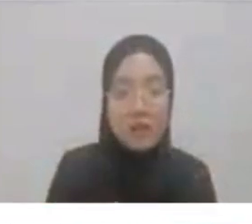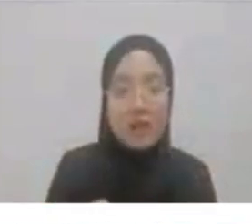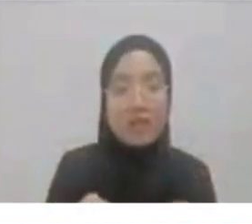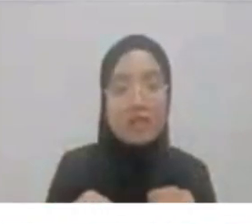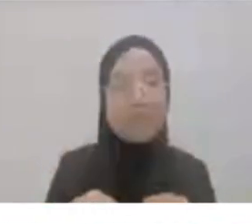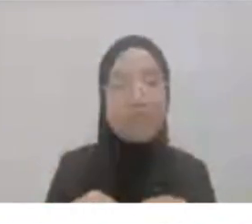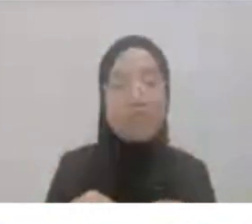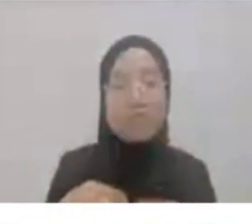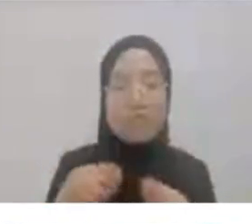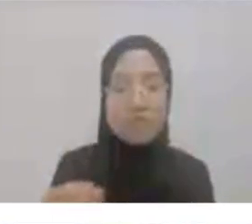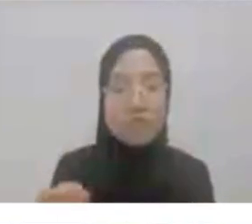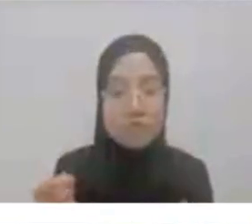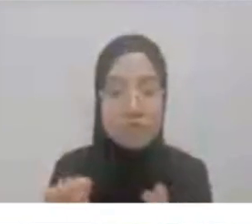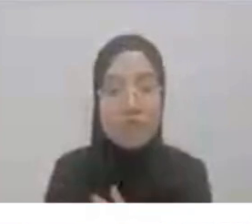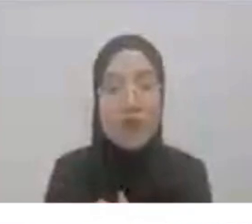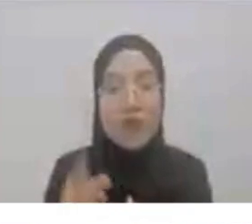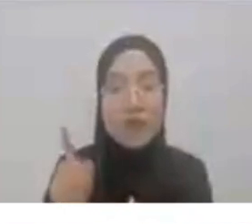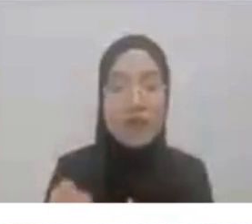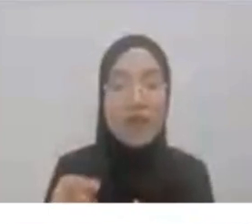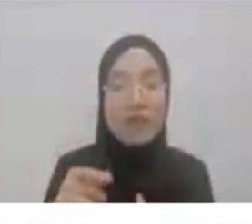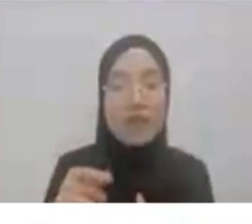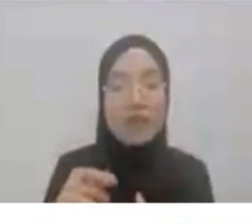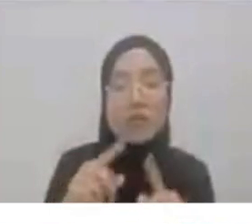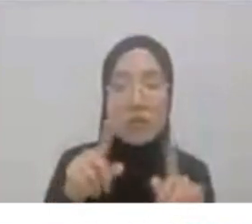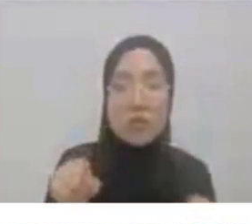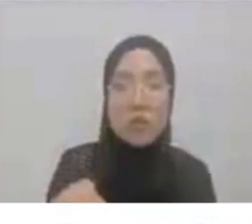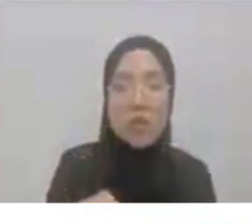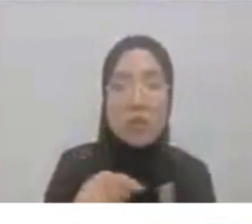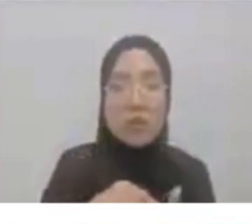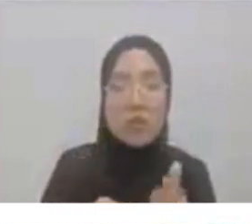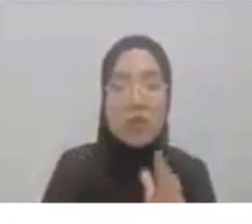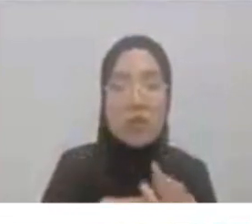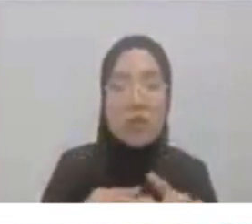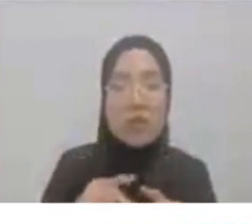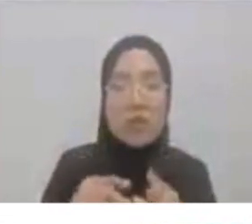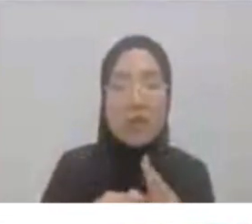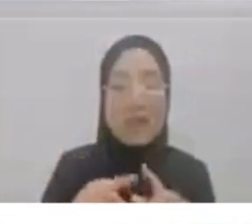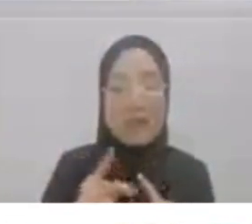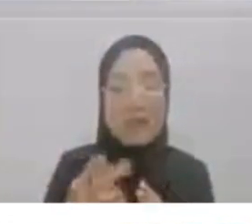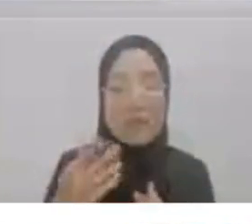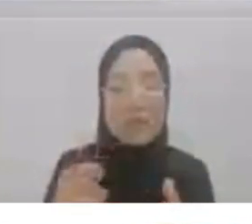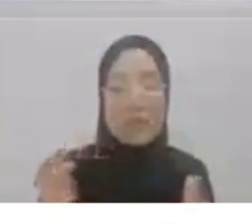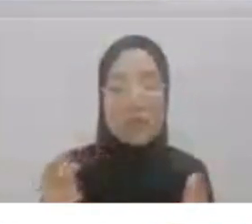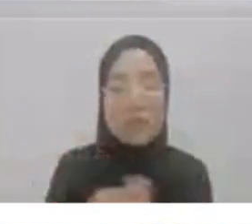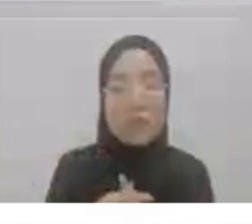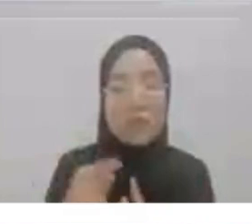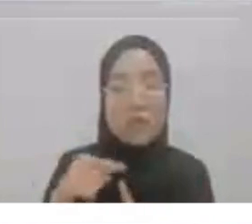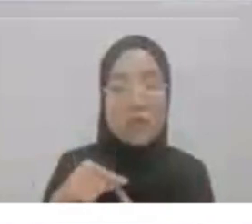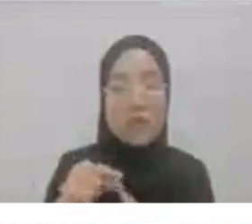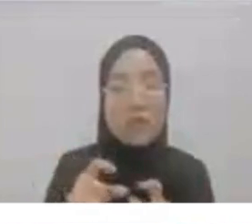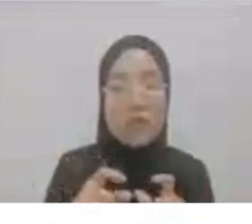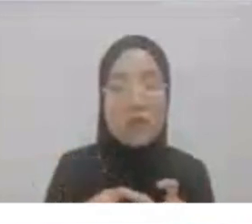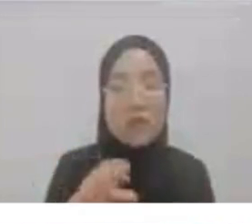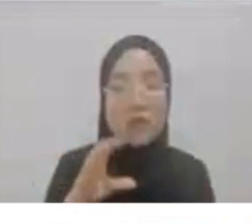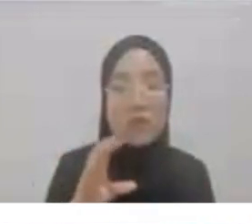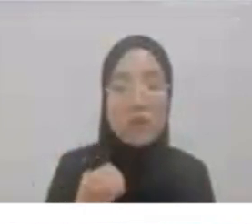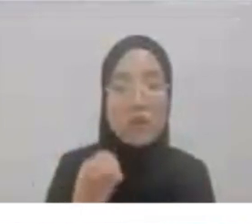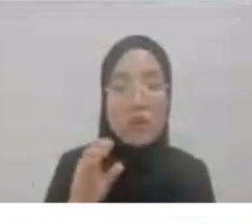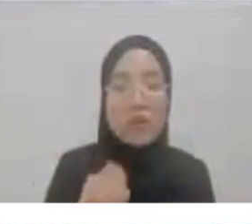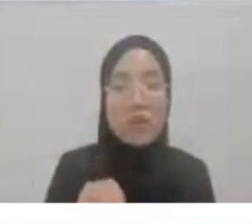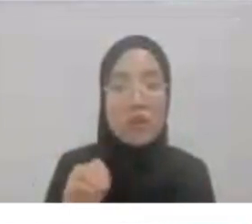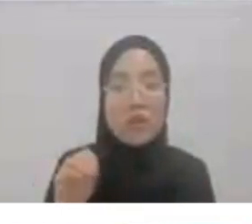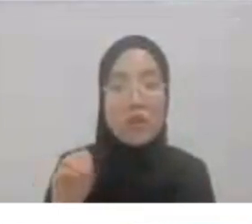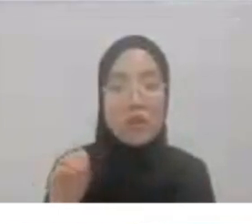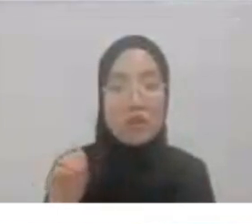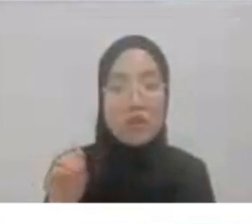tersebut terdapat surat pernyataan atas nama marl yang menyatakan bahwa ia telah melakukan pencobblosan di TPS 023 Desa Kendal Doyong kecamatan